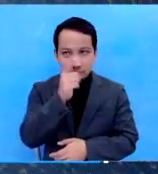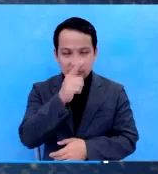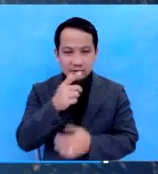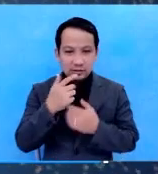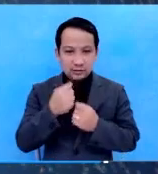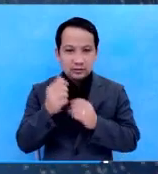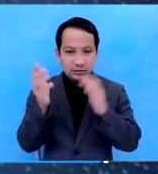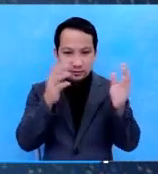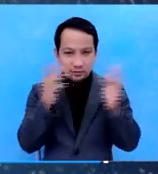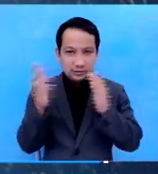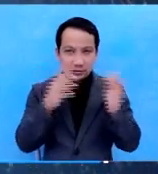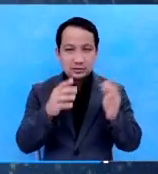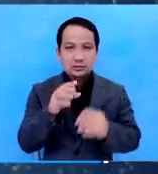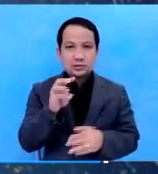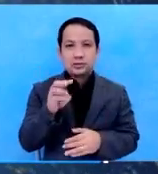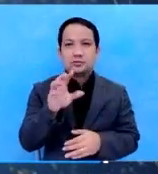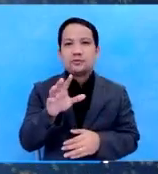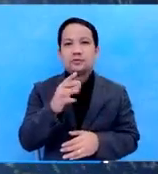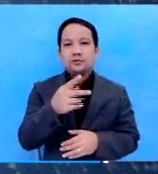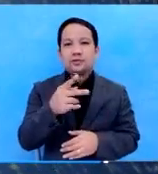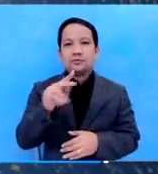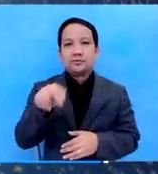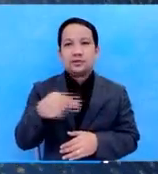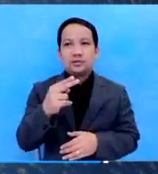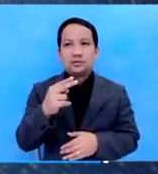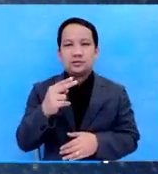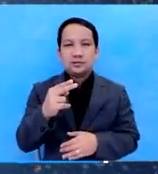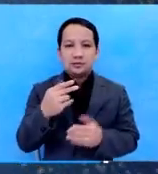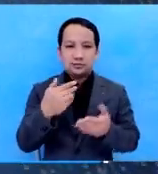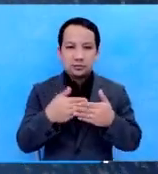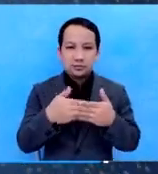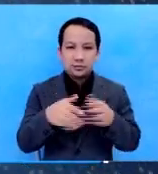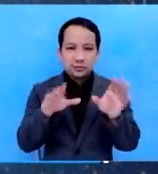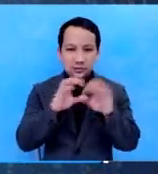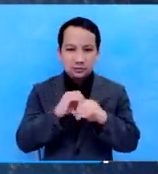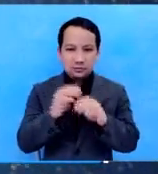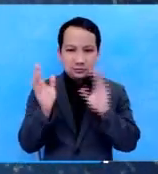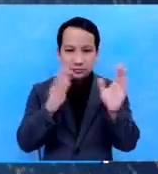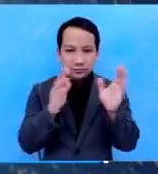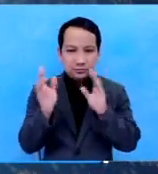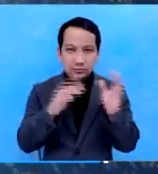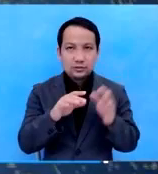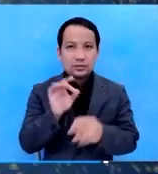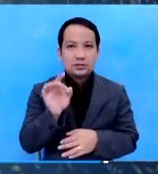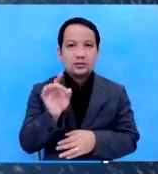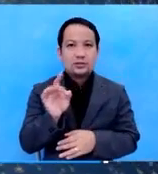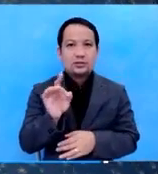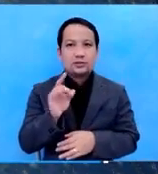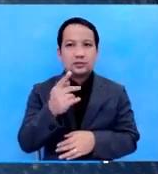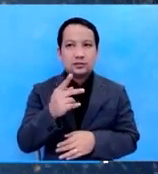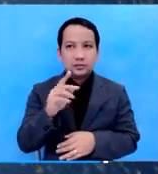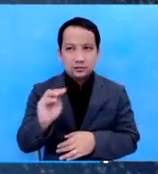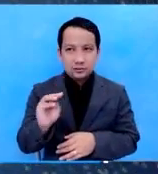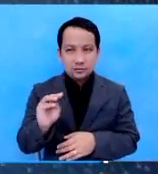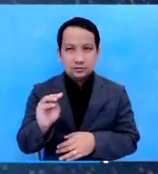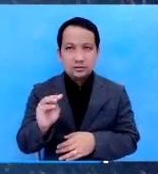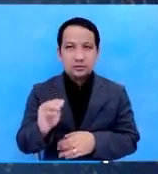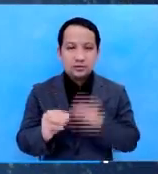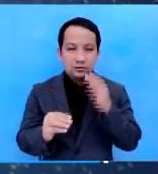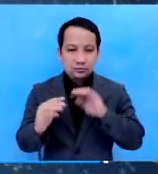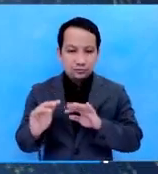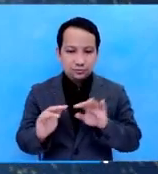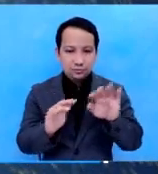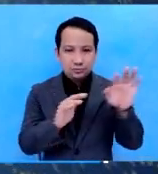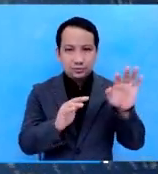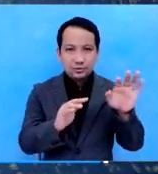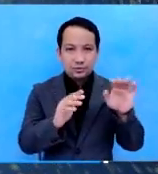ng 65 kilometers per hour malapit sa gitna at pagbugso na aabot ng 80 kilometers per hour. Ito'y kumikilos pa rin ng